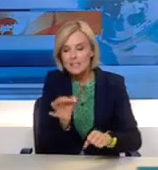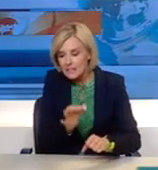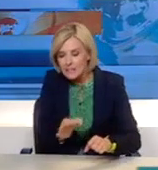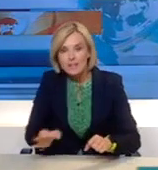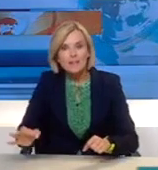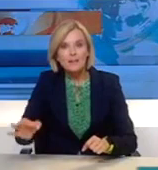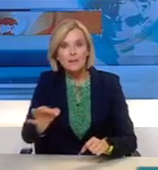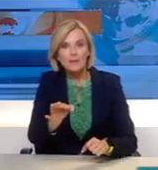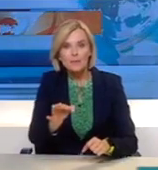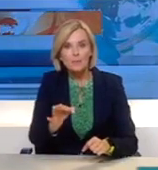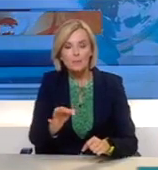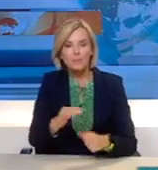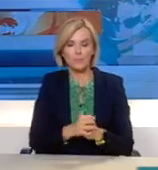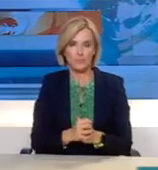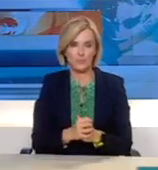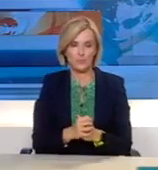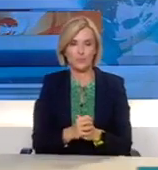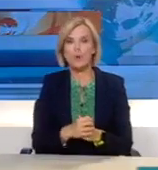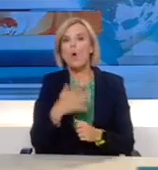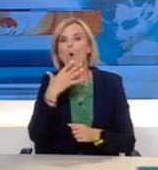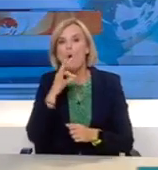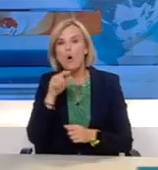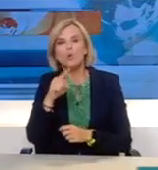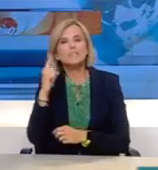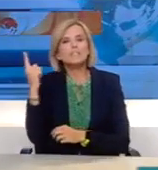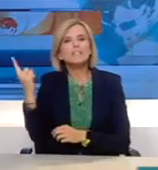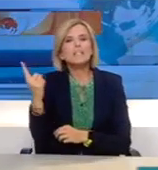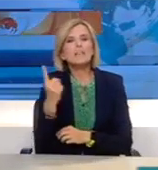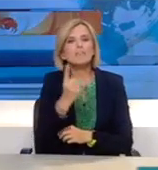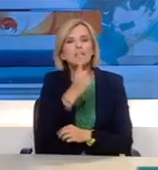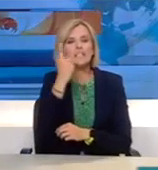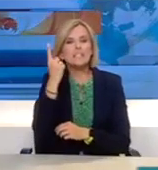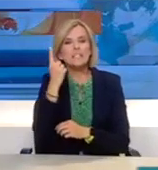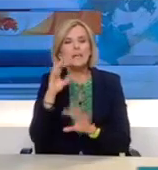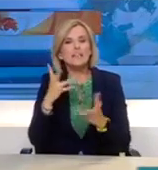αφού στη φύση η τρισδιάστατη δομή των πρωτεϊνών δεν είναι απόλυτα σταθερή.